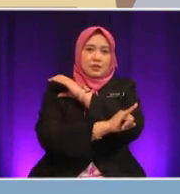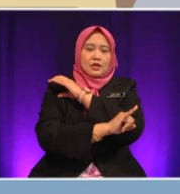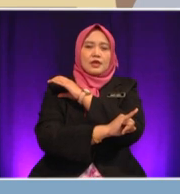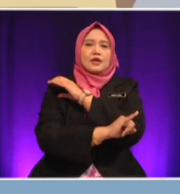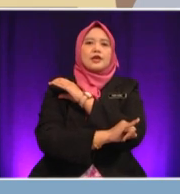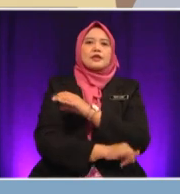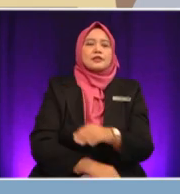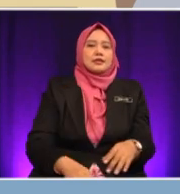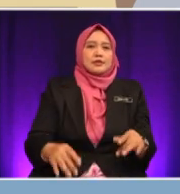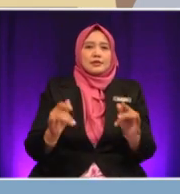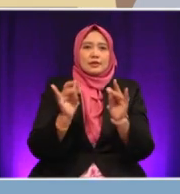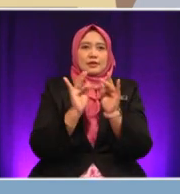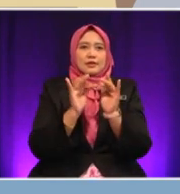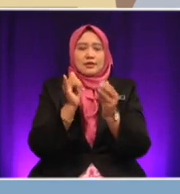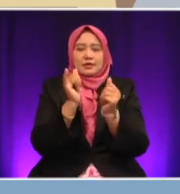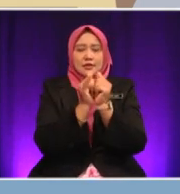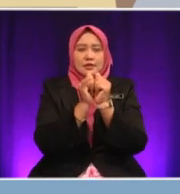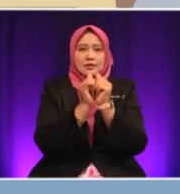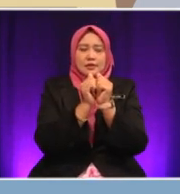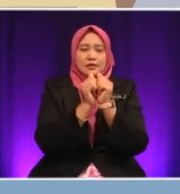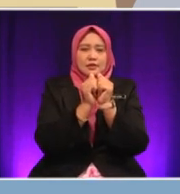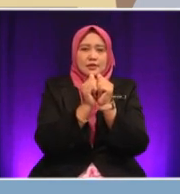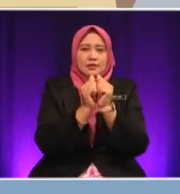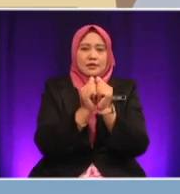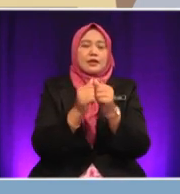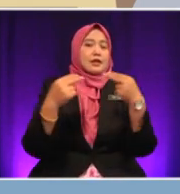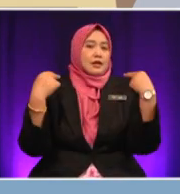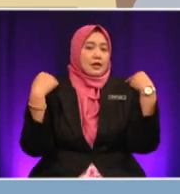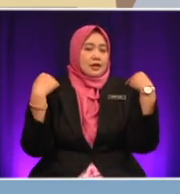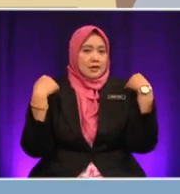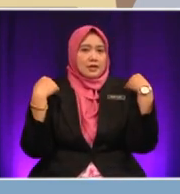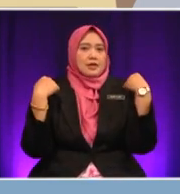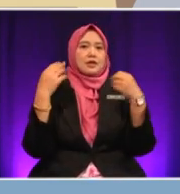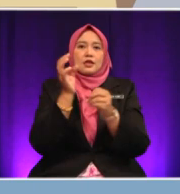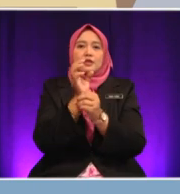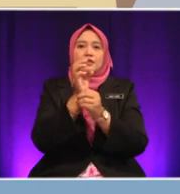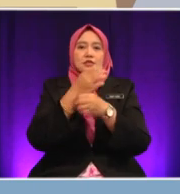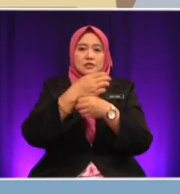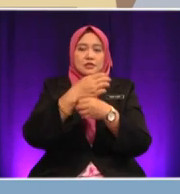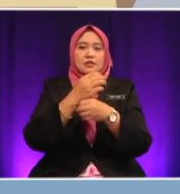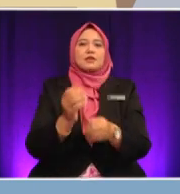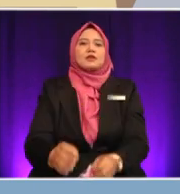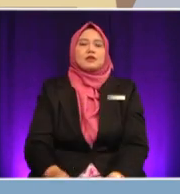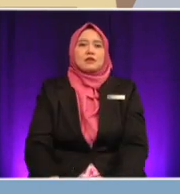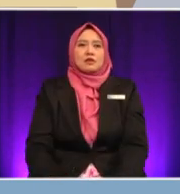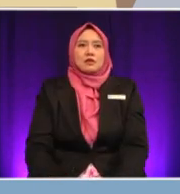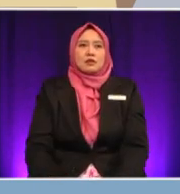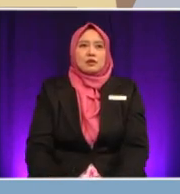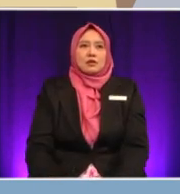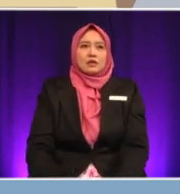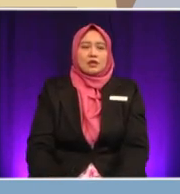Sebab Dia ada berkaitan dengan hak cipta bila ada berkaitan dengan hak cipta lima